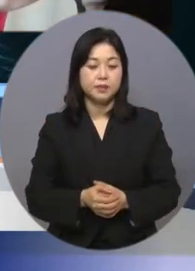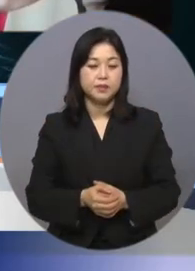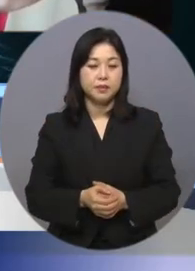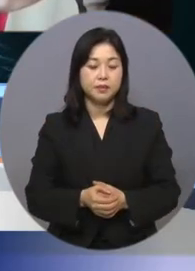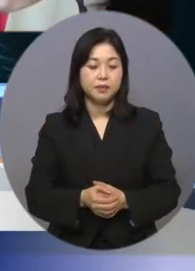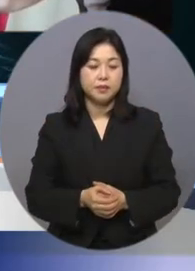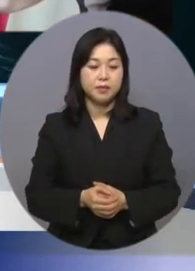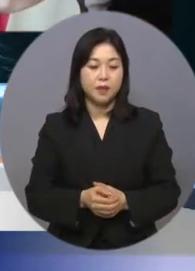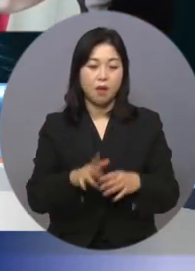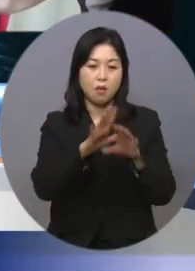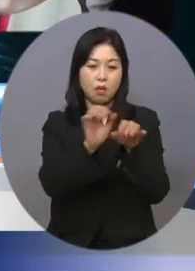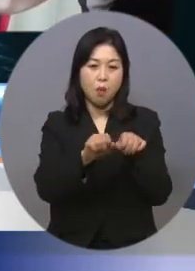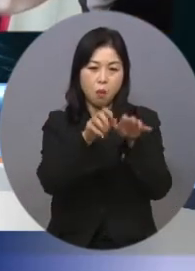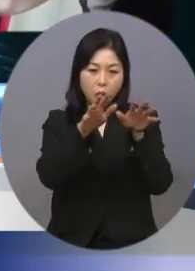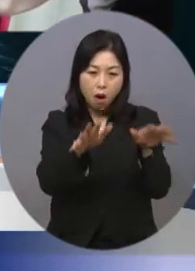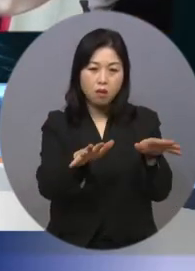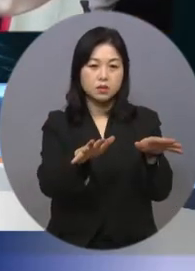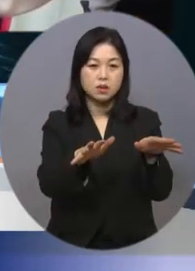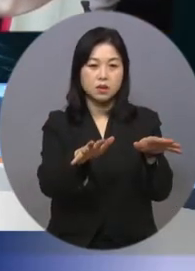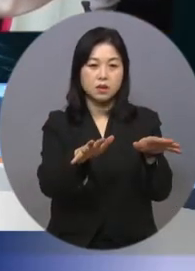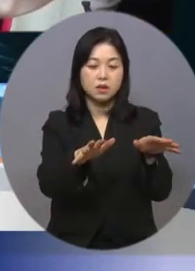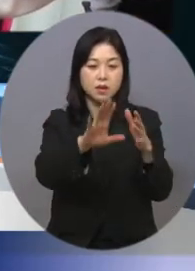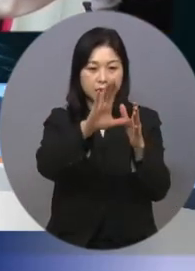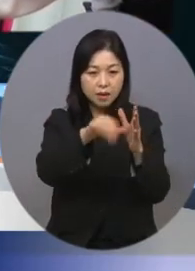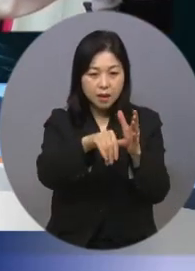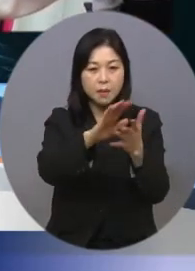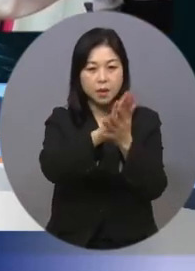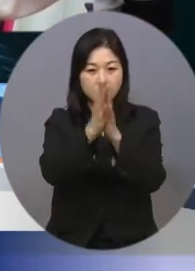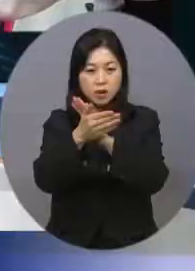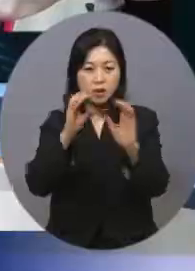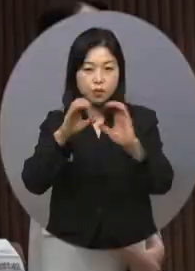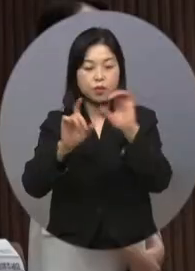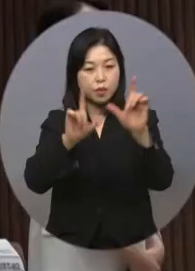시대 달라진 소통의 모습을 권용찬 기자가 전합니다.